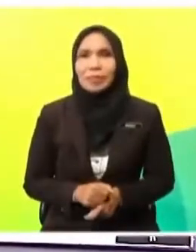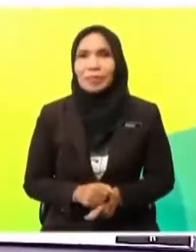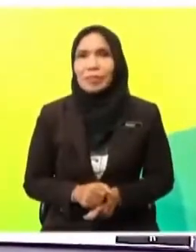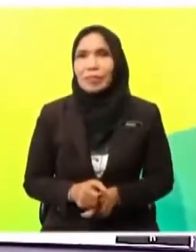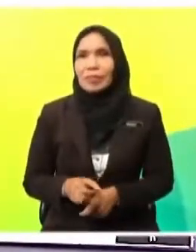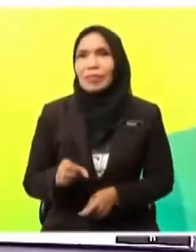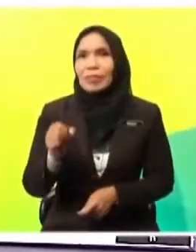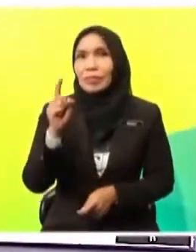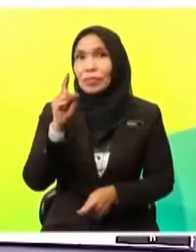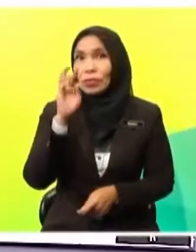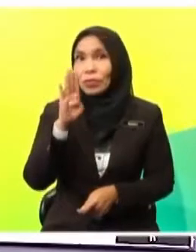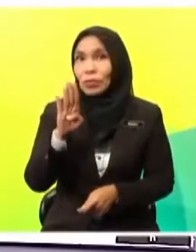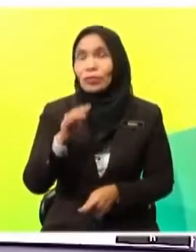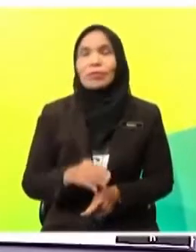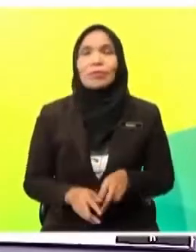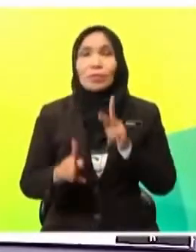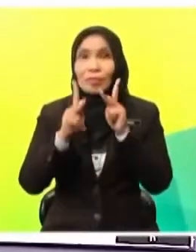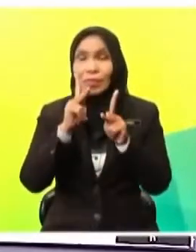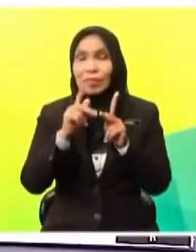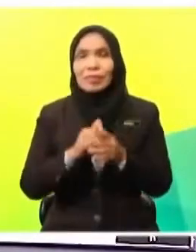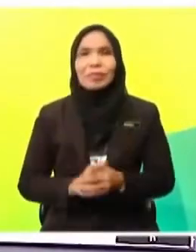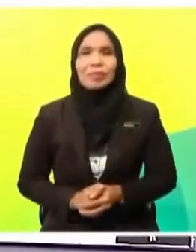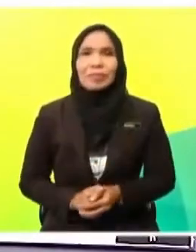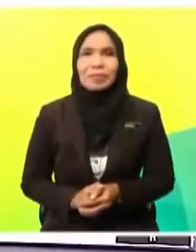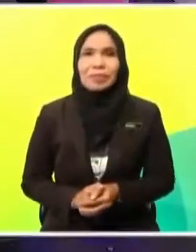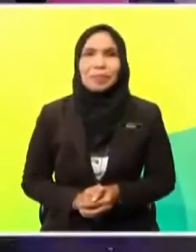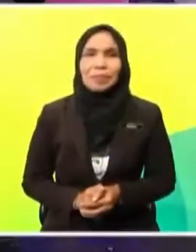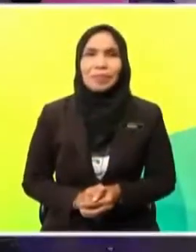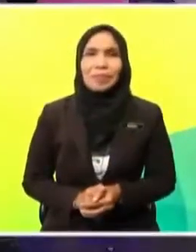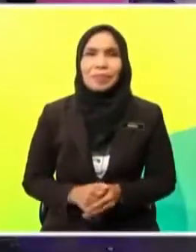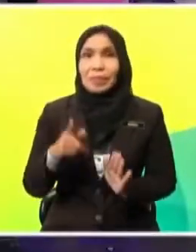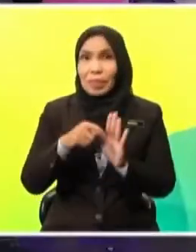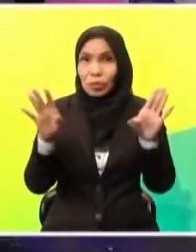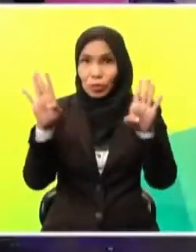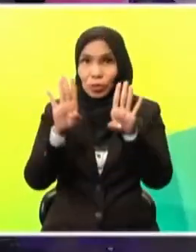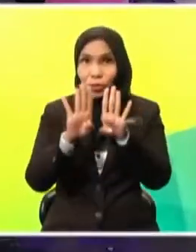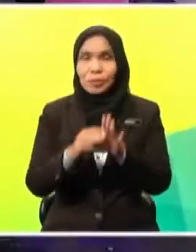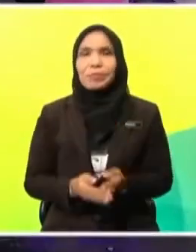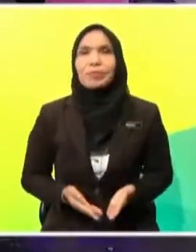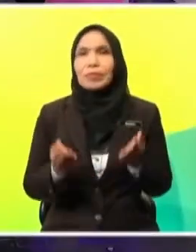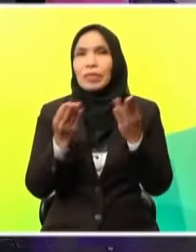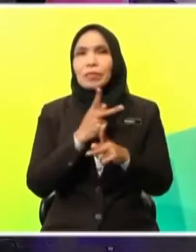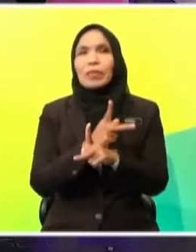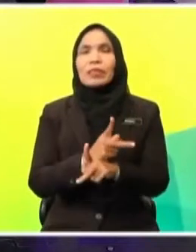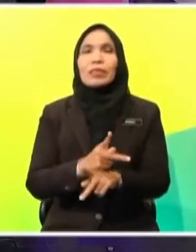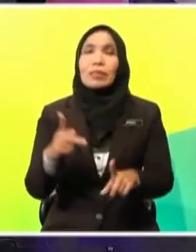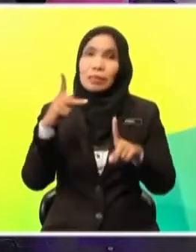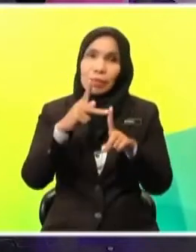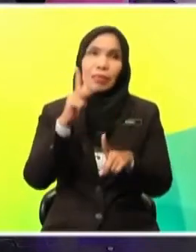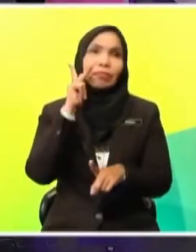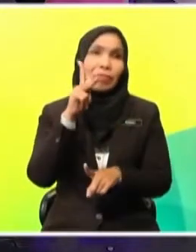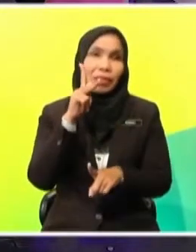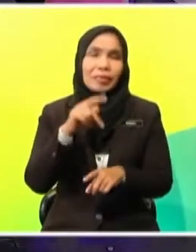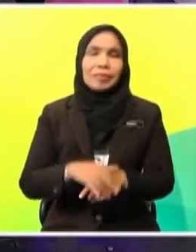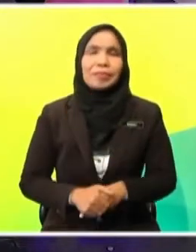tertutup tadinya Ayo sama-sama kita terus bersama dengan single jago Oke terima kasih kepada agak Joe bermain anak-anak